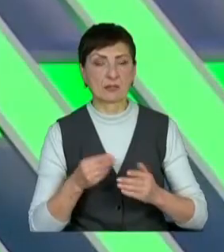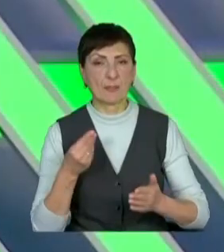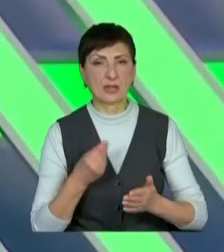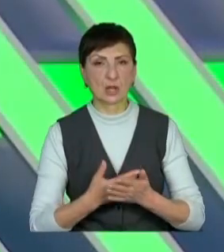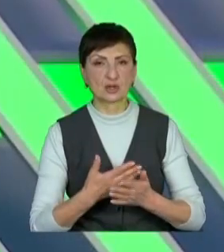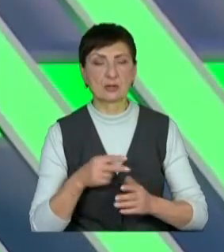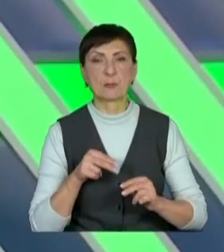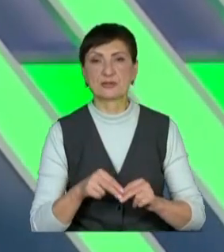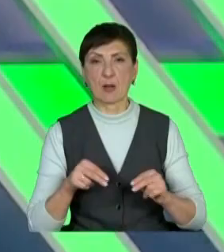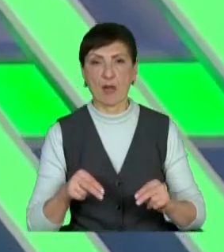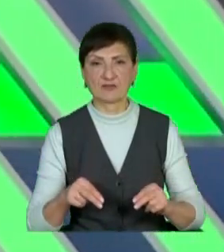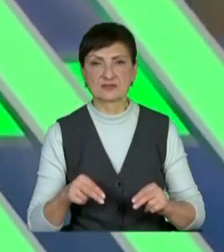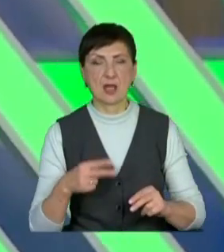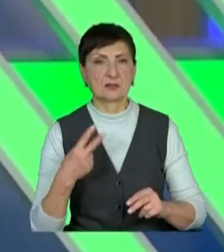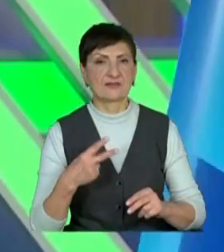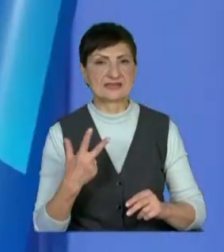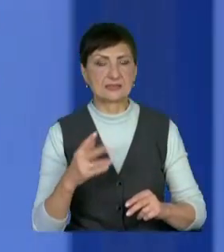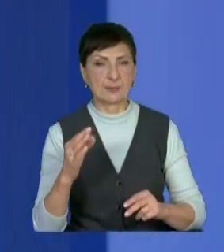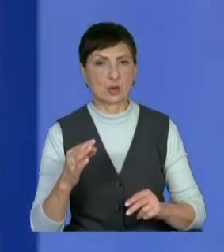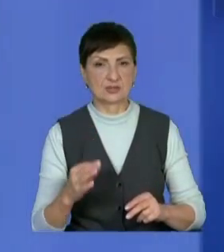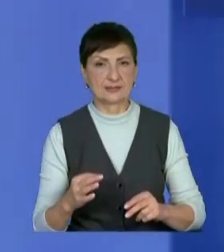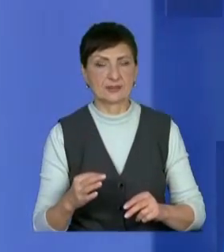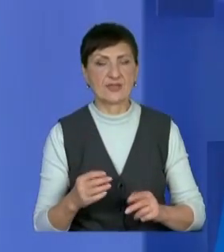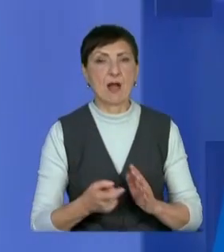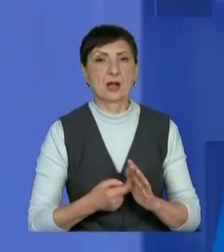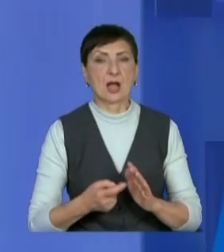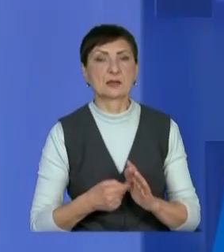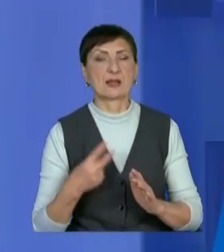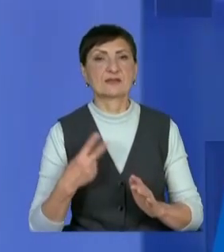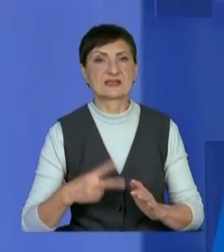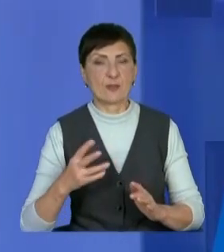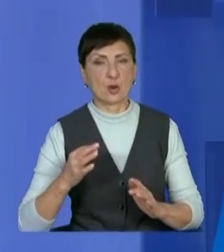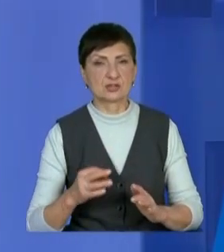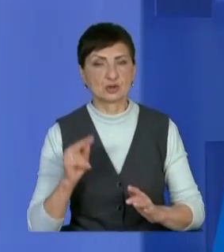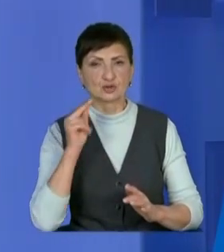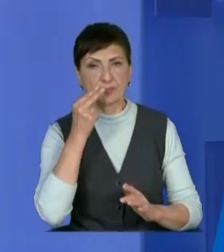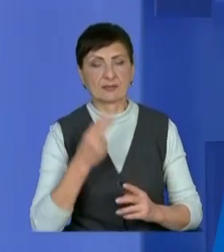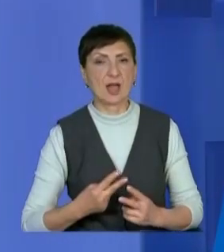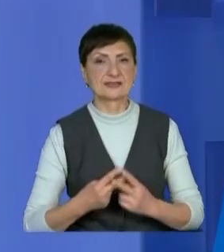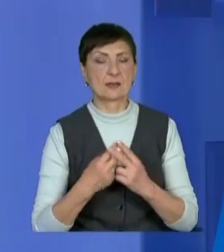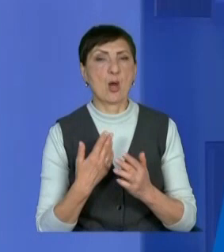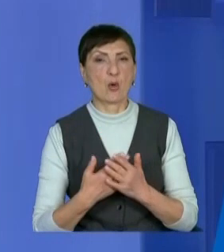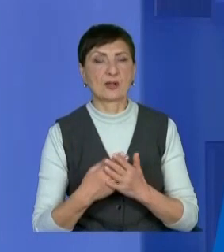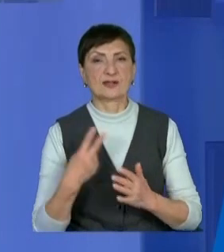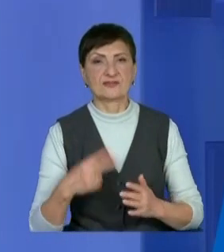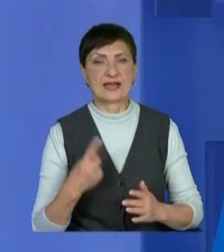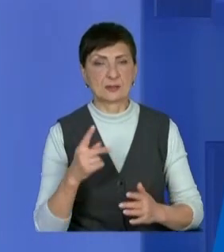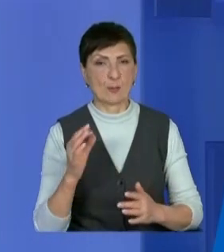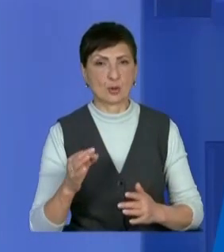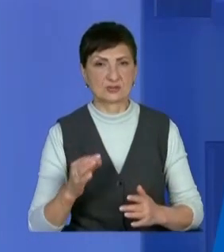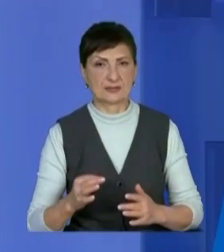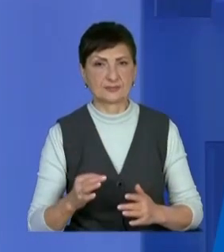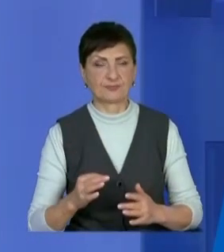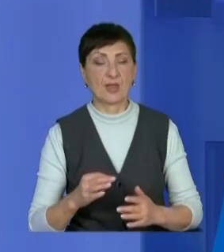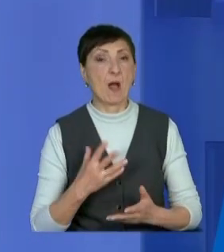в Петропавловске на 23%, в Караганде на 22%, в Шымкенте и Астане около 21%.